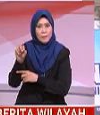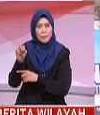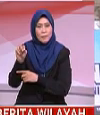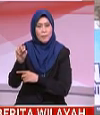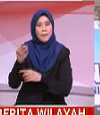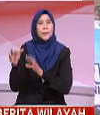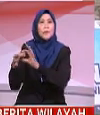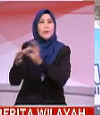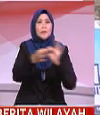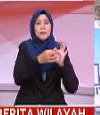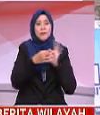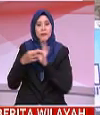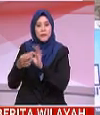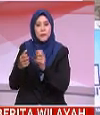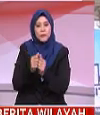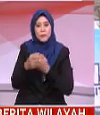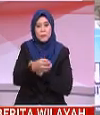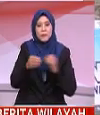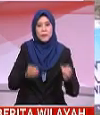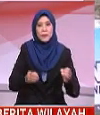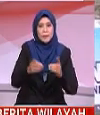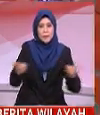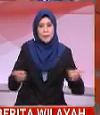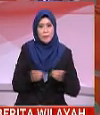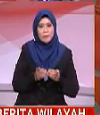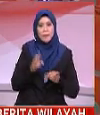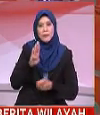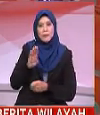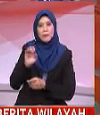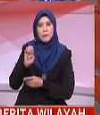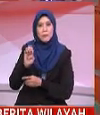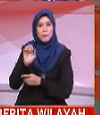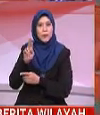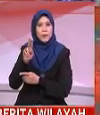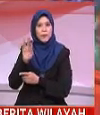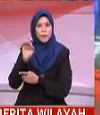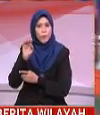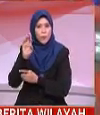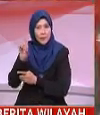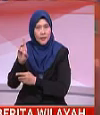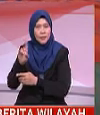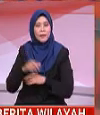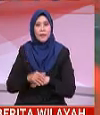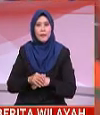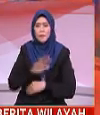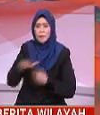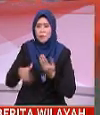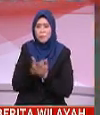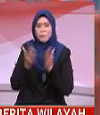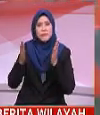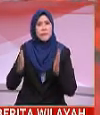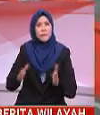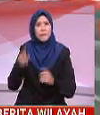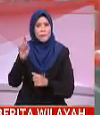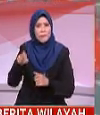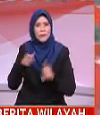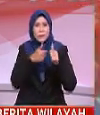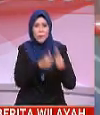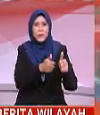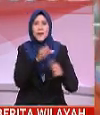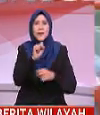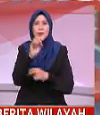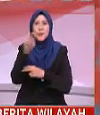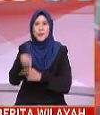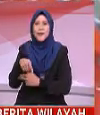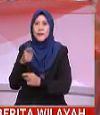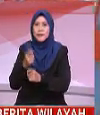kita bekerjasama dengan pejabat daerah Beaufort, dan juga kita akan memastikan semua yang hadir untuk mematuhi SOP